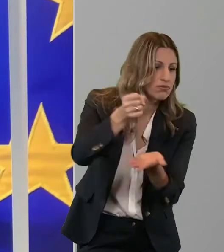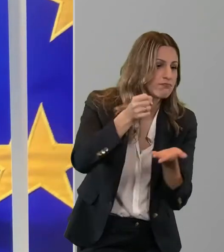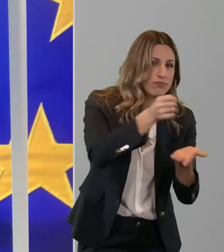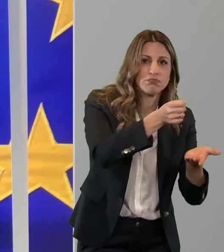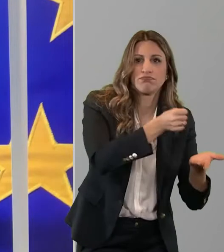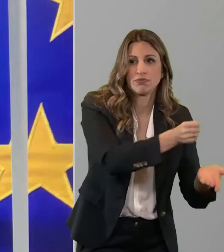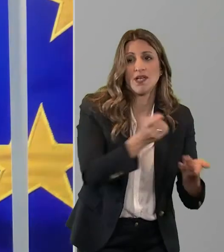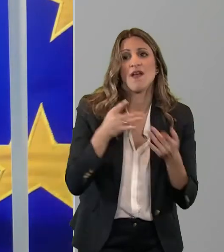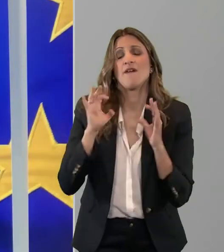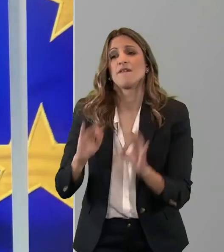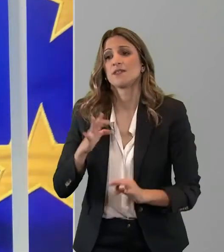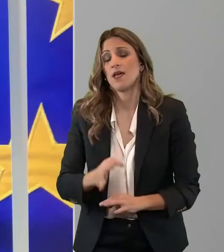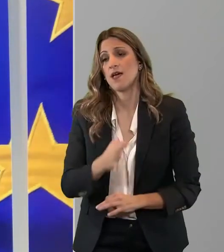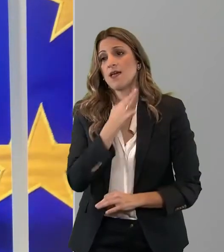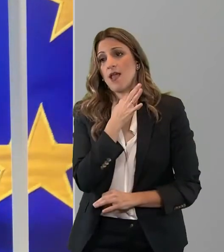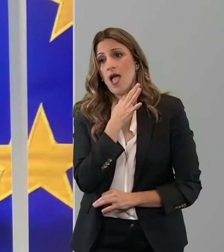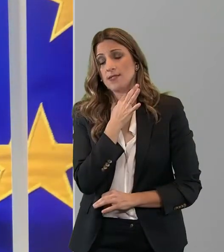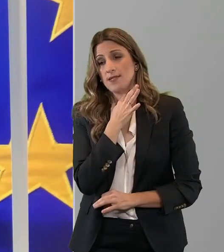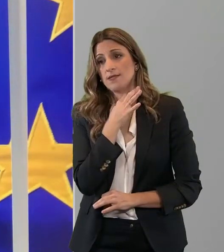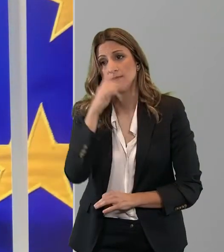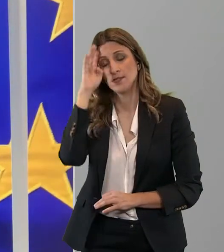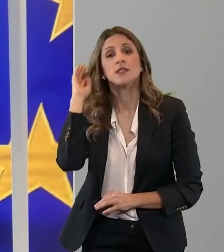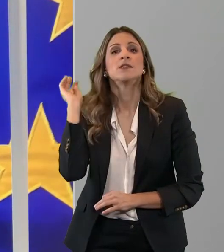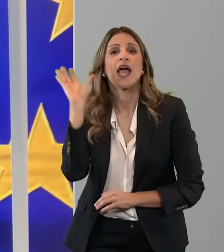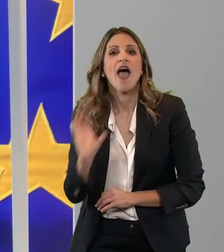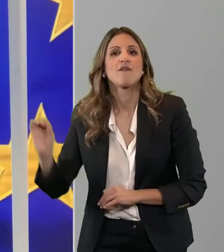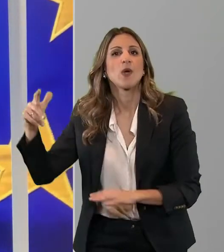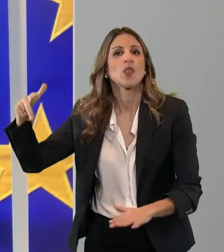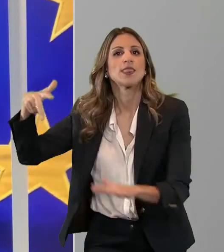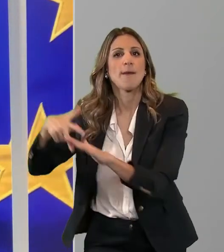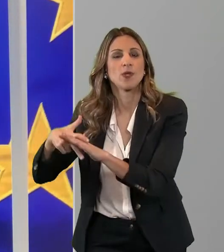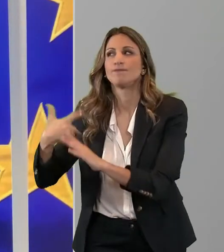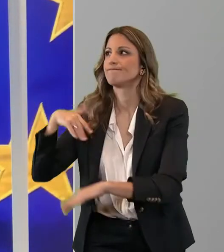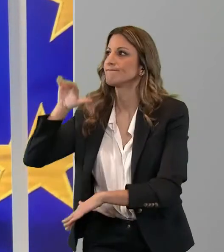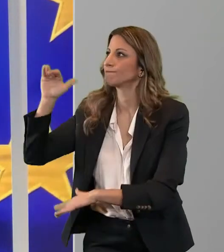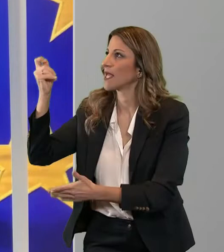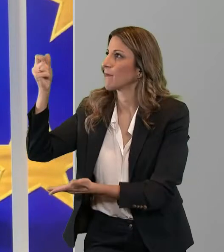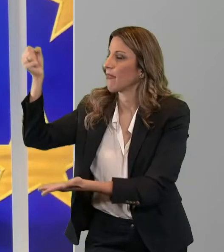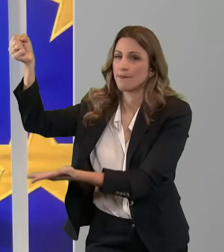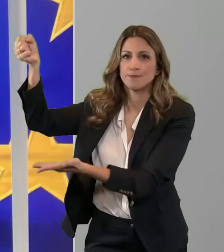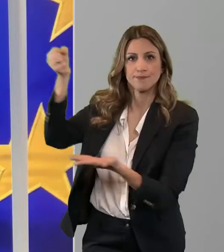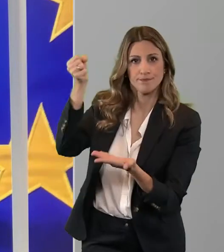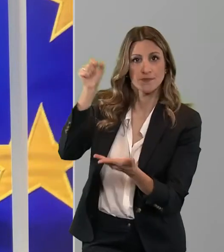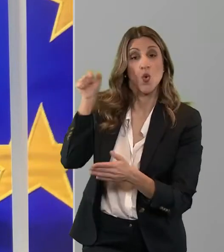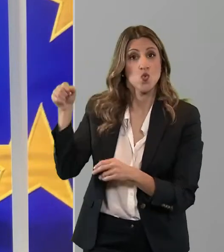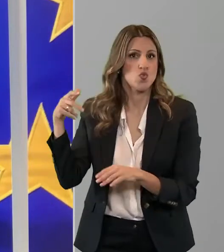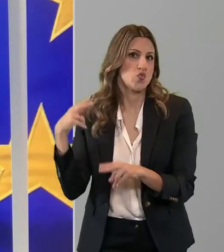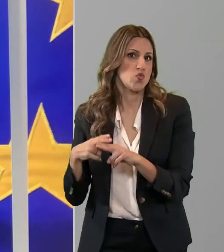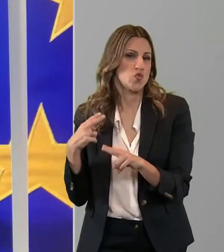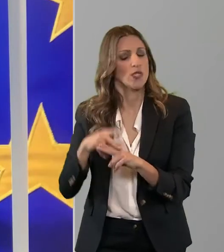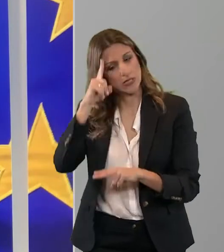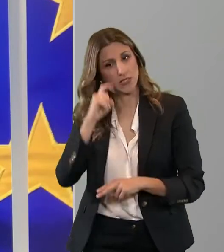φυσικά ο μηχανισμός ανάκαμψης και ανθεκτικότητας. Πρόκειται για ένα σημαντικό πακέτο,